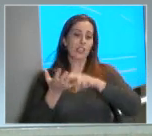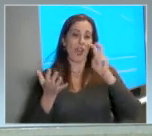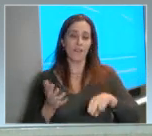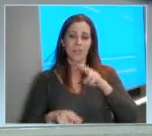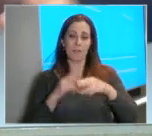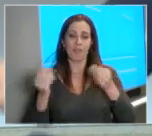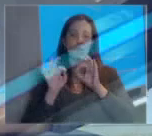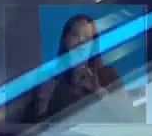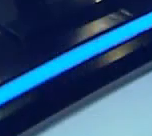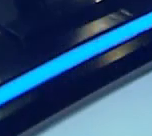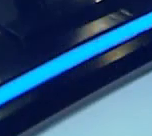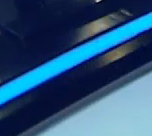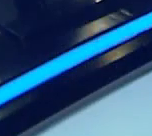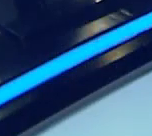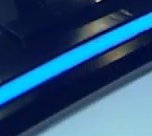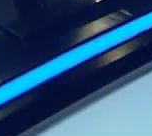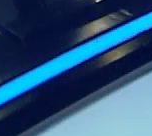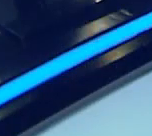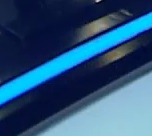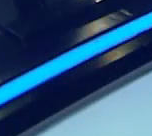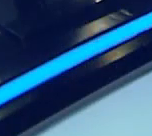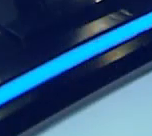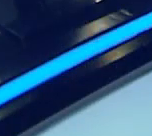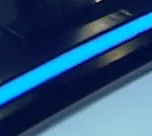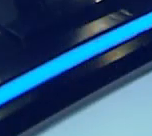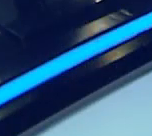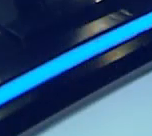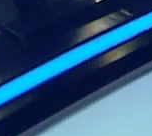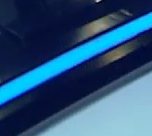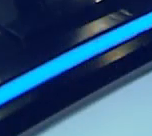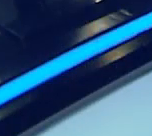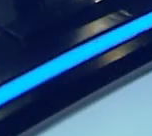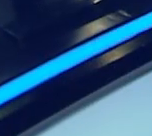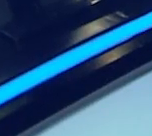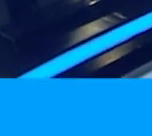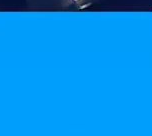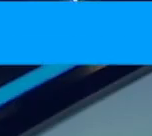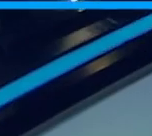ויטפל בעניין הפלילי כאזרח פרטי. ביי, סוף שבוע טוב.